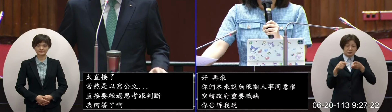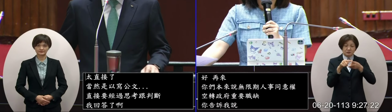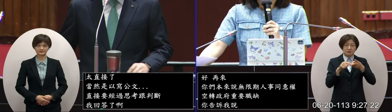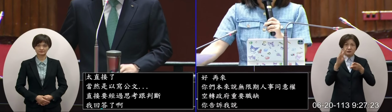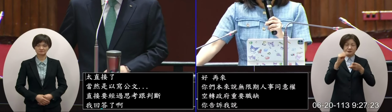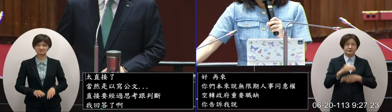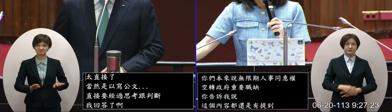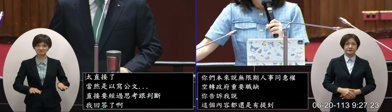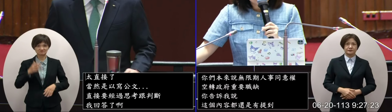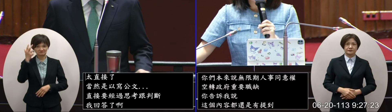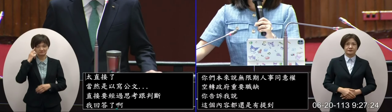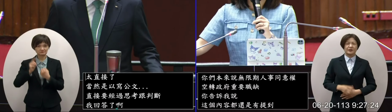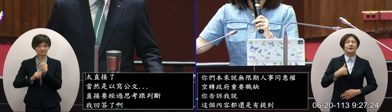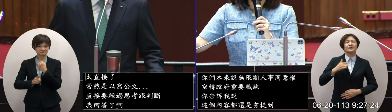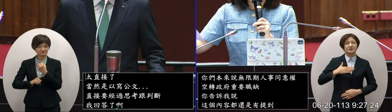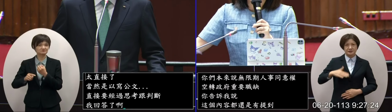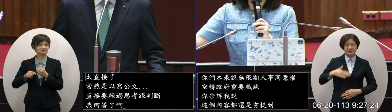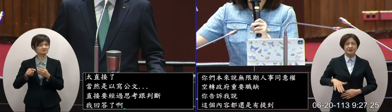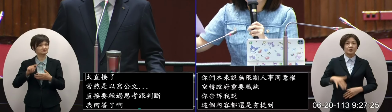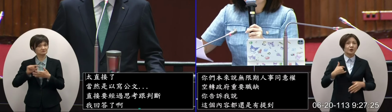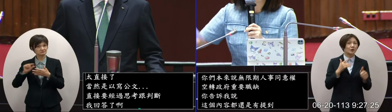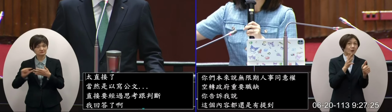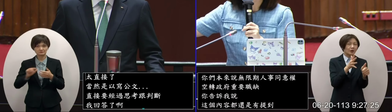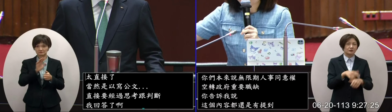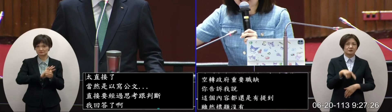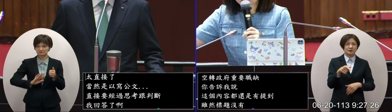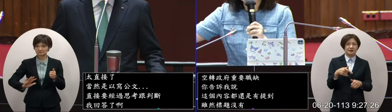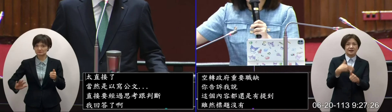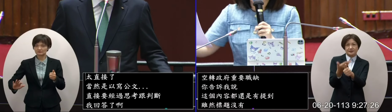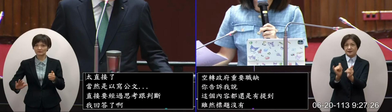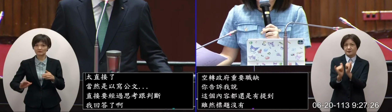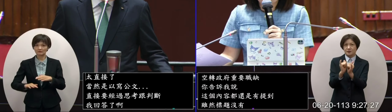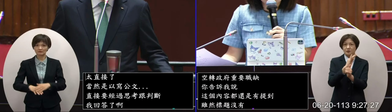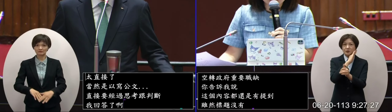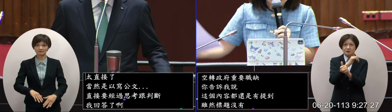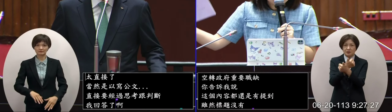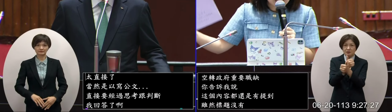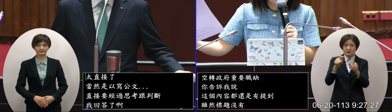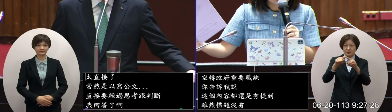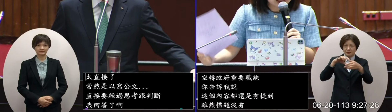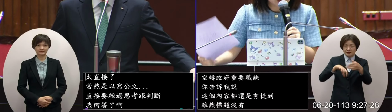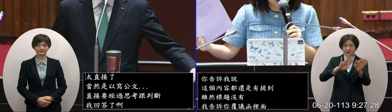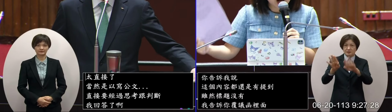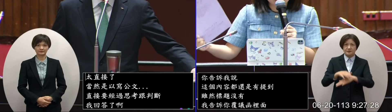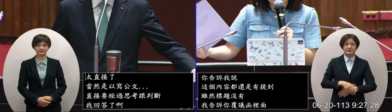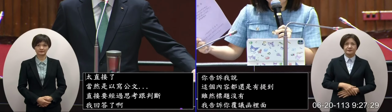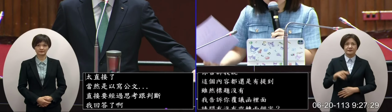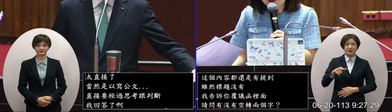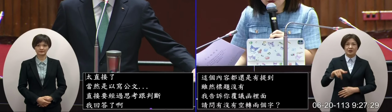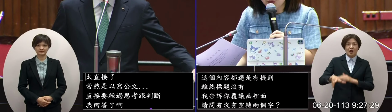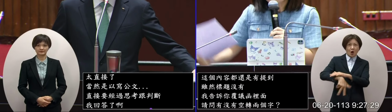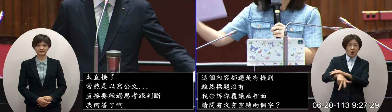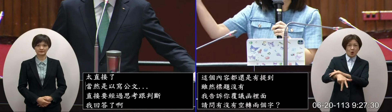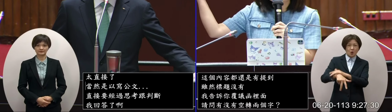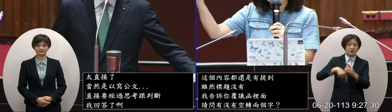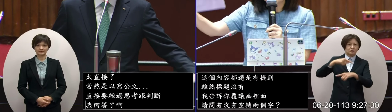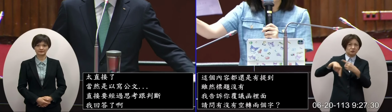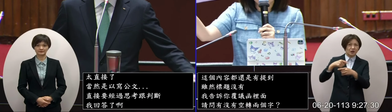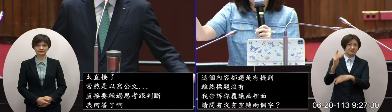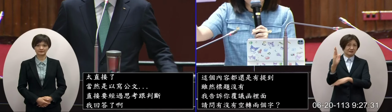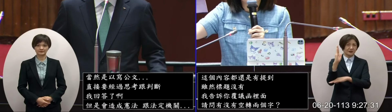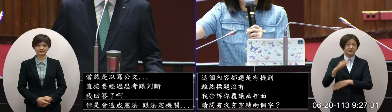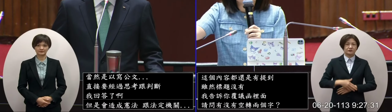造成宪法跟法定机 关。我知道，我问你的是，你提供给民众参考的东西上面写了空转政府，但